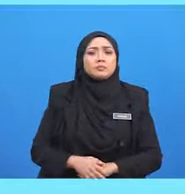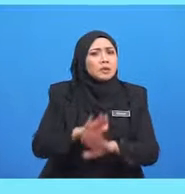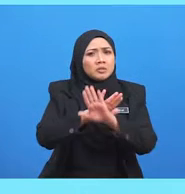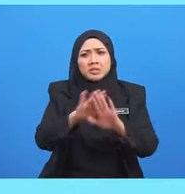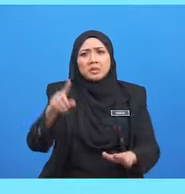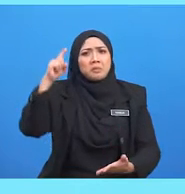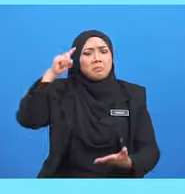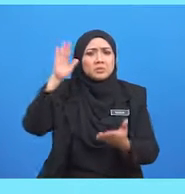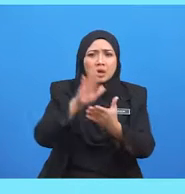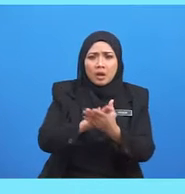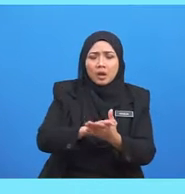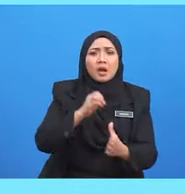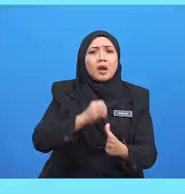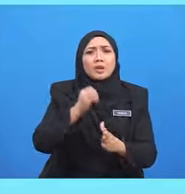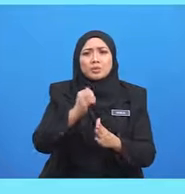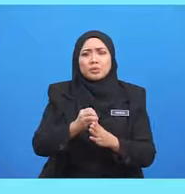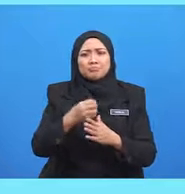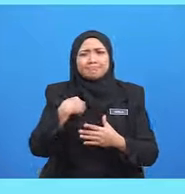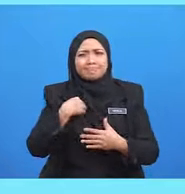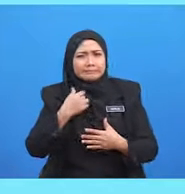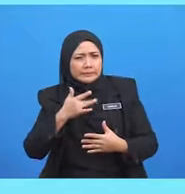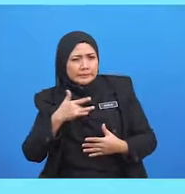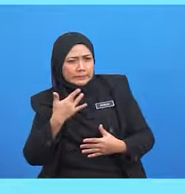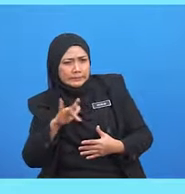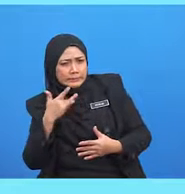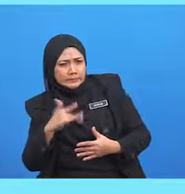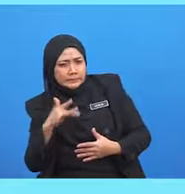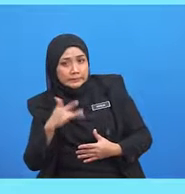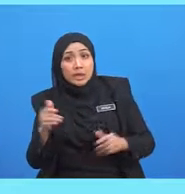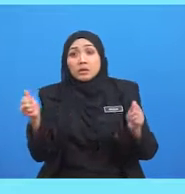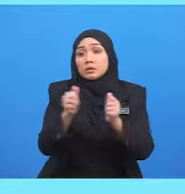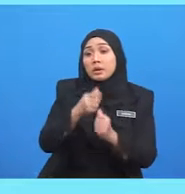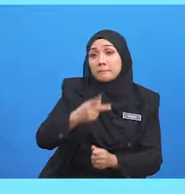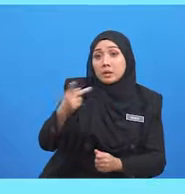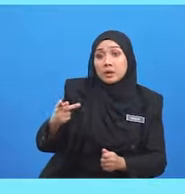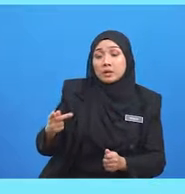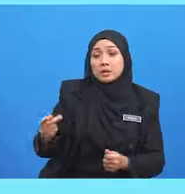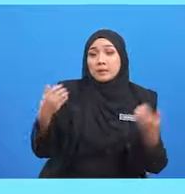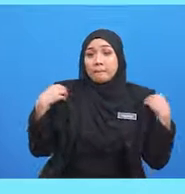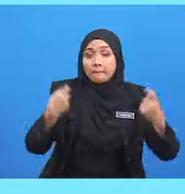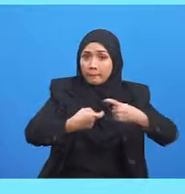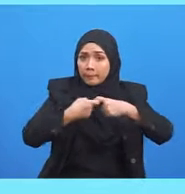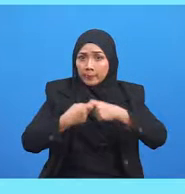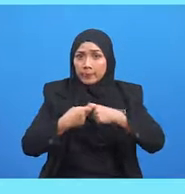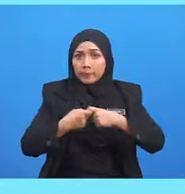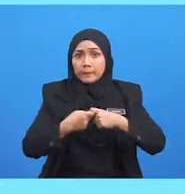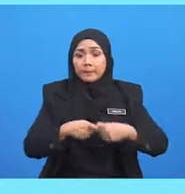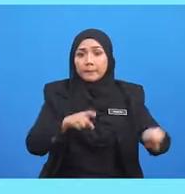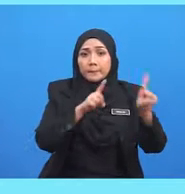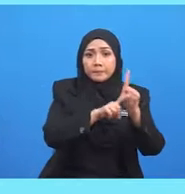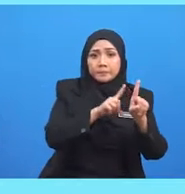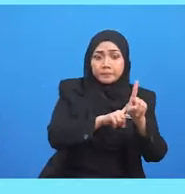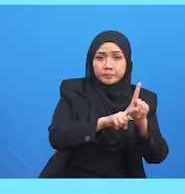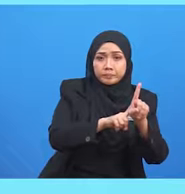i'tiqad ialah tidak percaya atau ragu-ragu dengan perkara yang berkaitan, yang